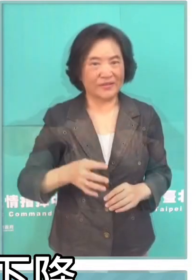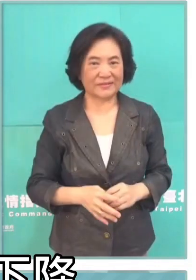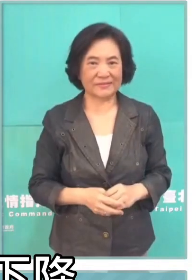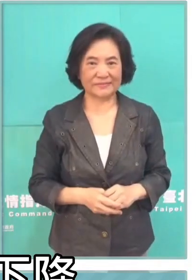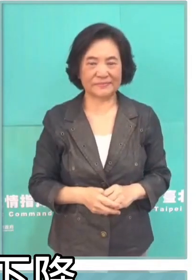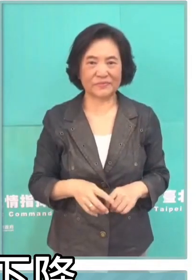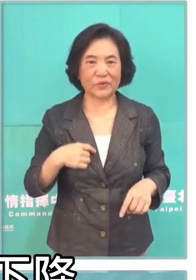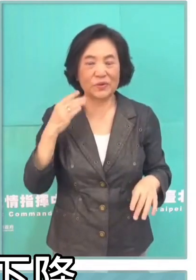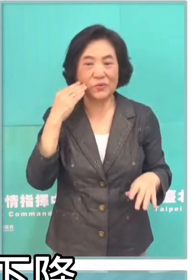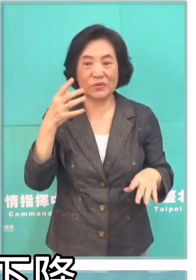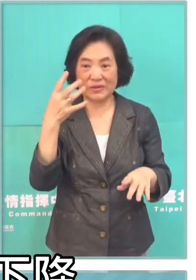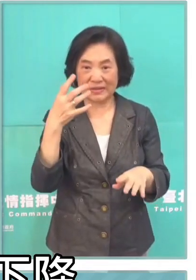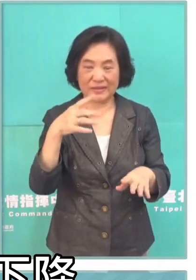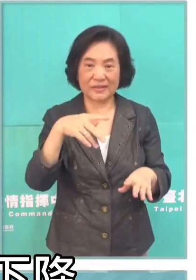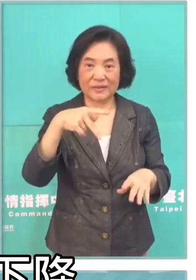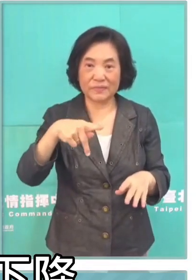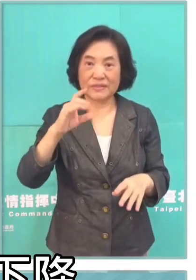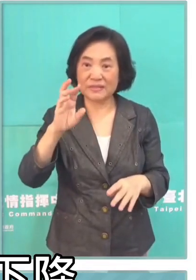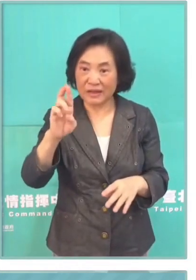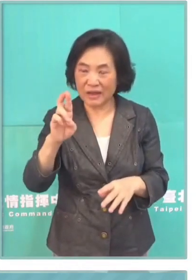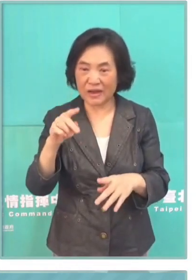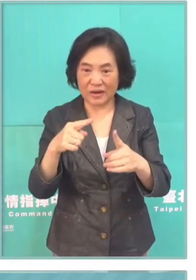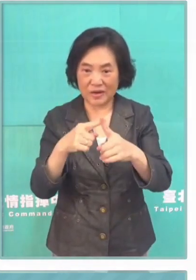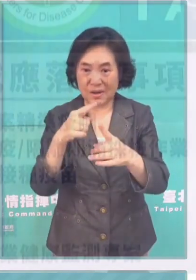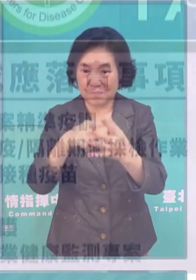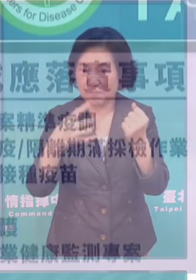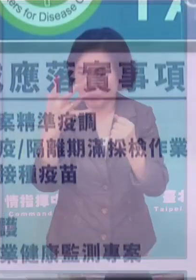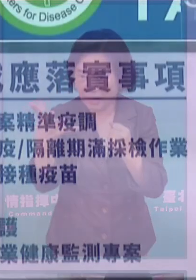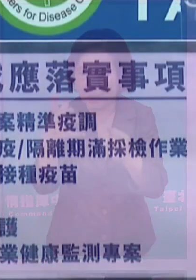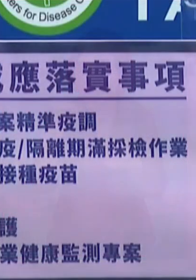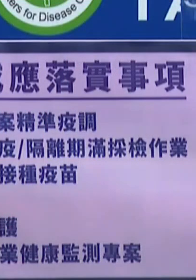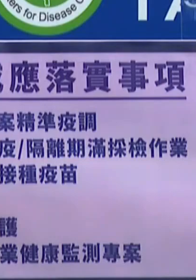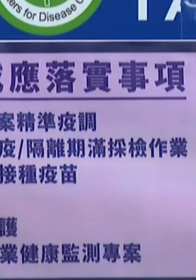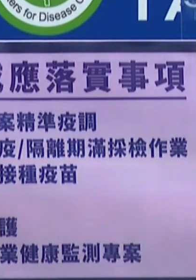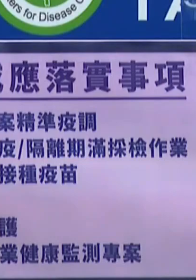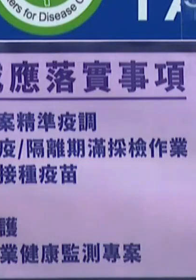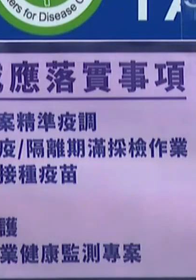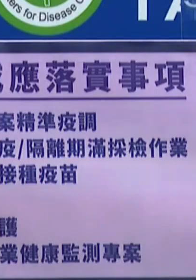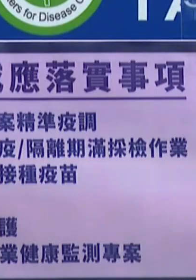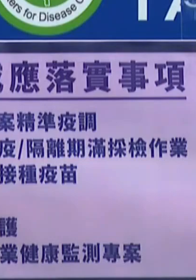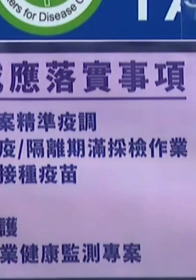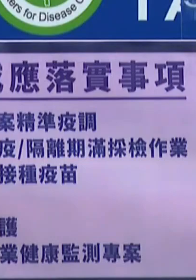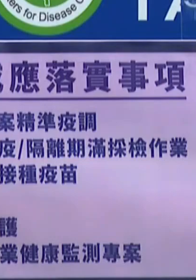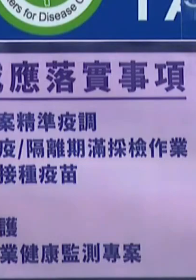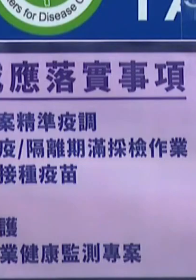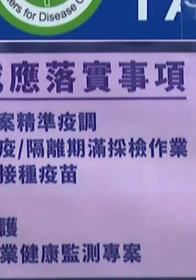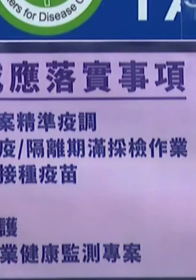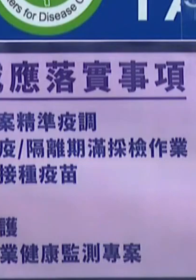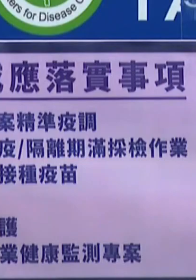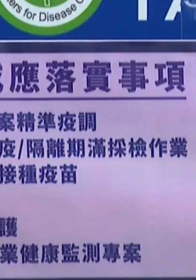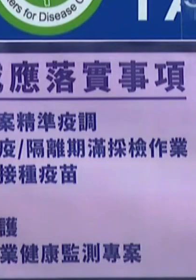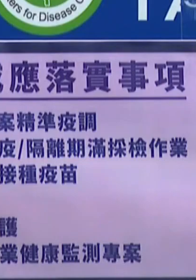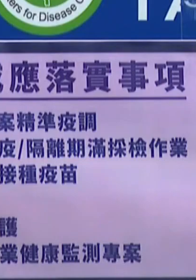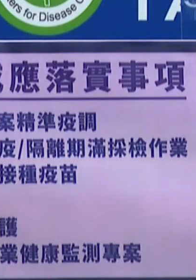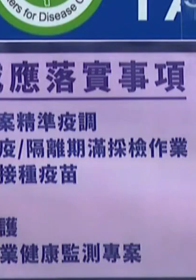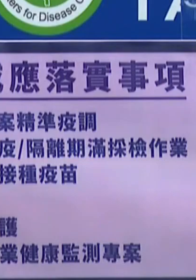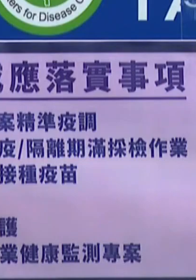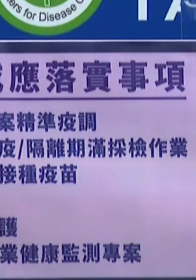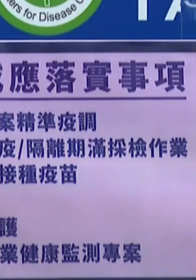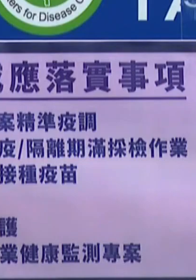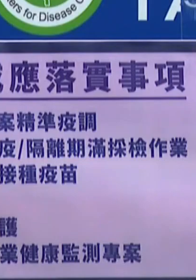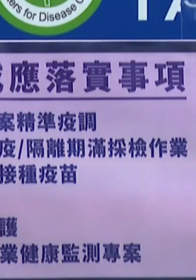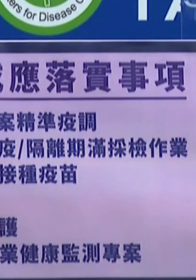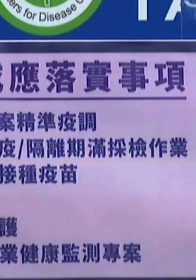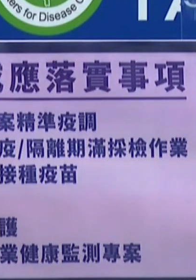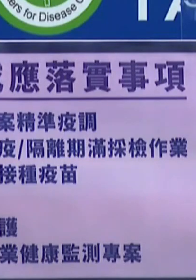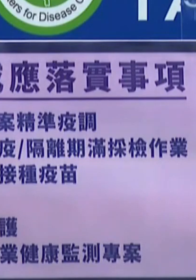以大量的 PCR 价钱能不能下降，好问题。 新闻就一直讲说我建议只要做快这个 PCR，